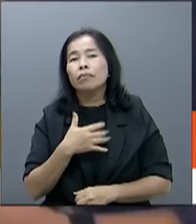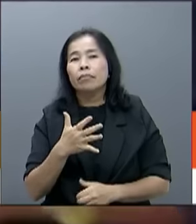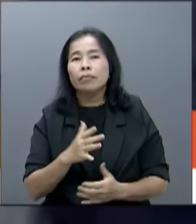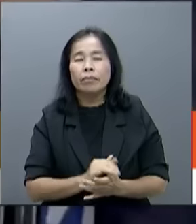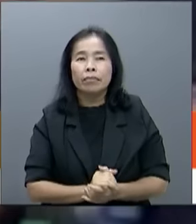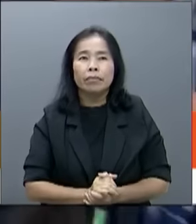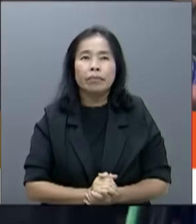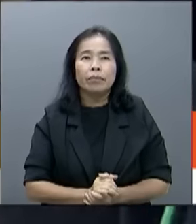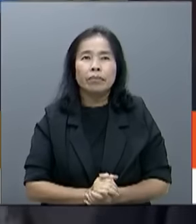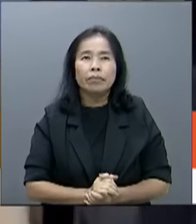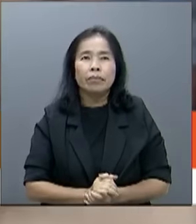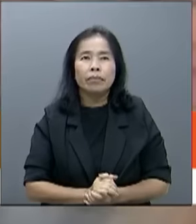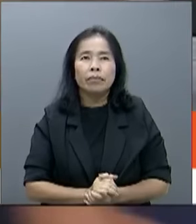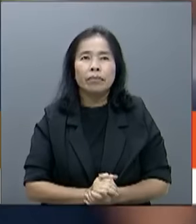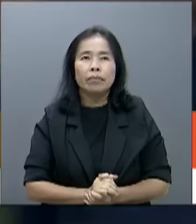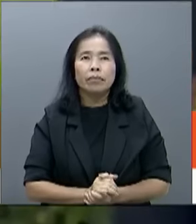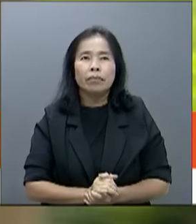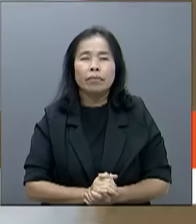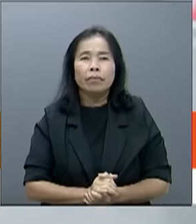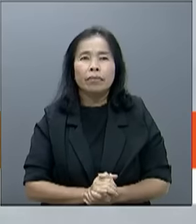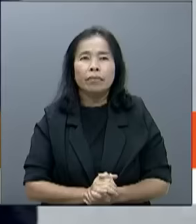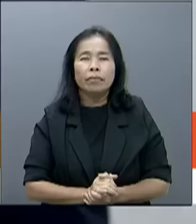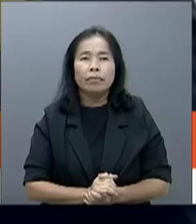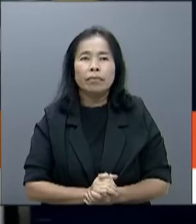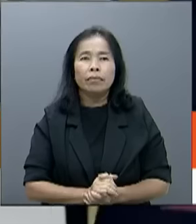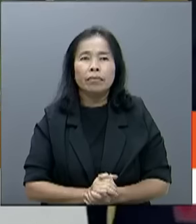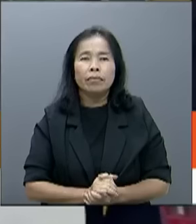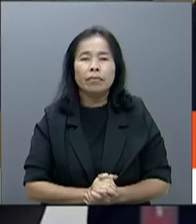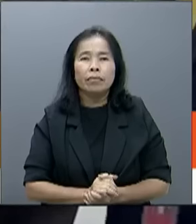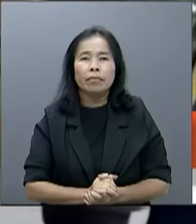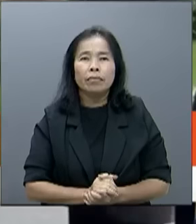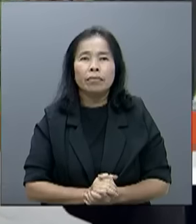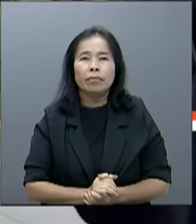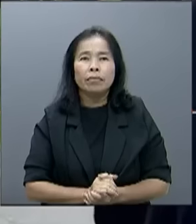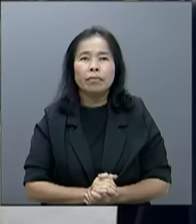รื่องอะไรกันบ้างไหมคะเห็นว่าเป็นการปิดห้องคุยเนี่ยประธานนายกค่ะ